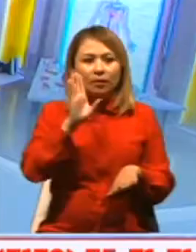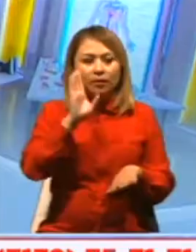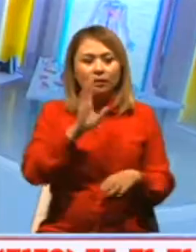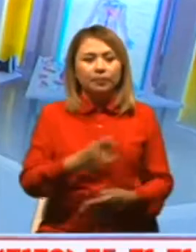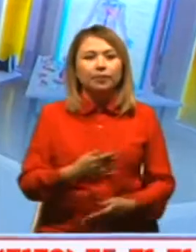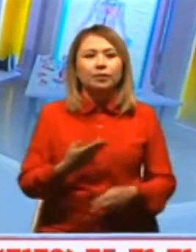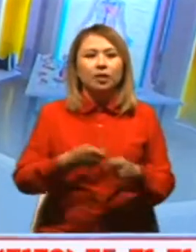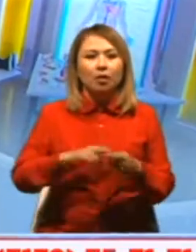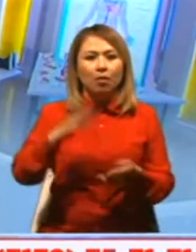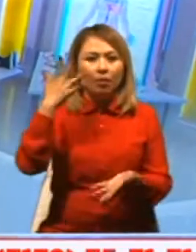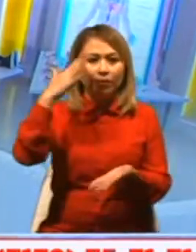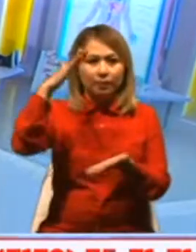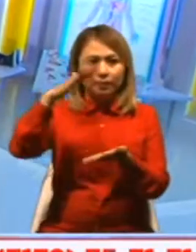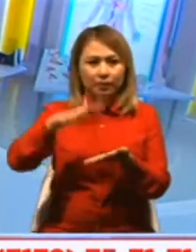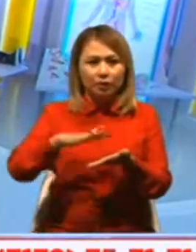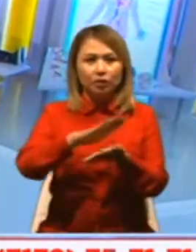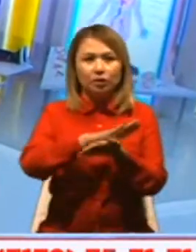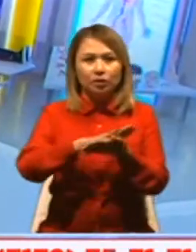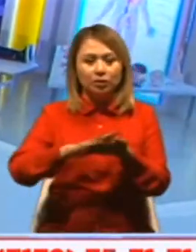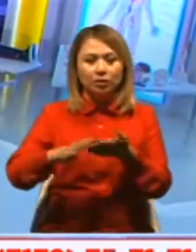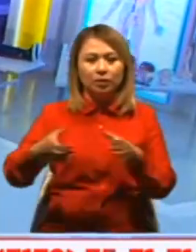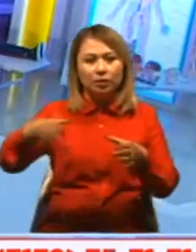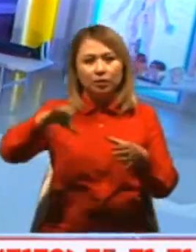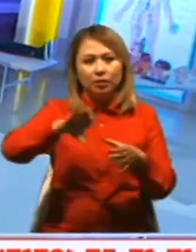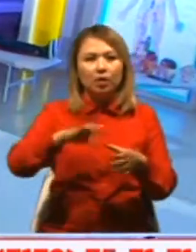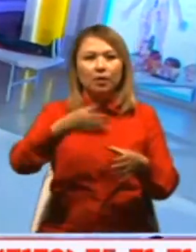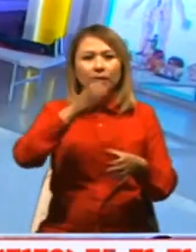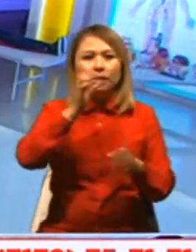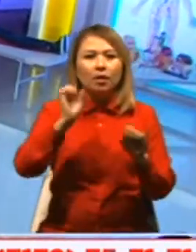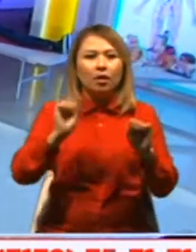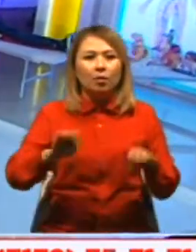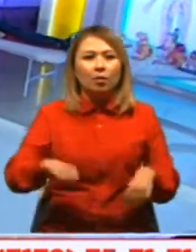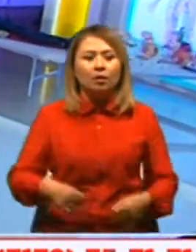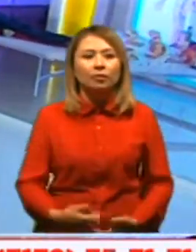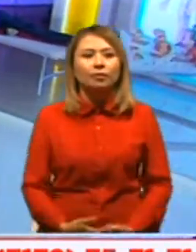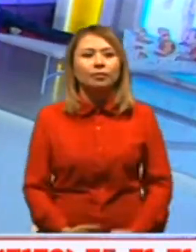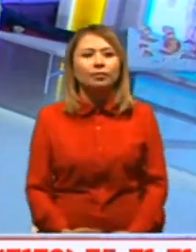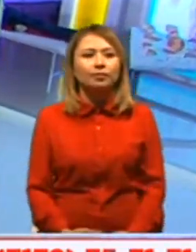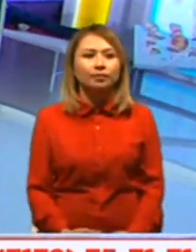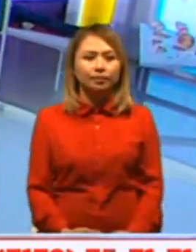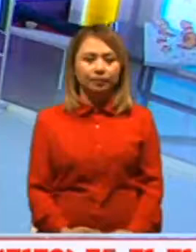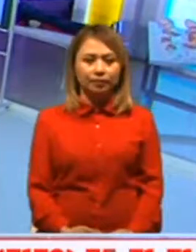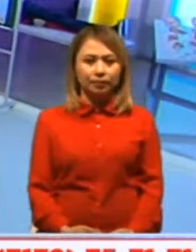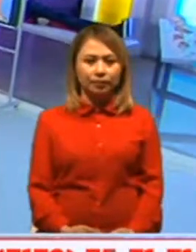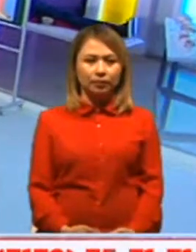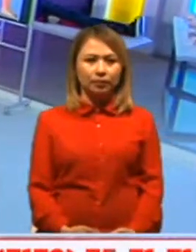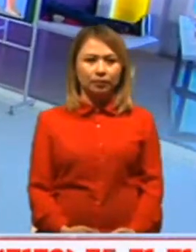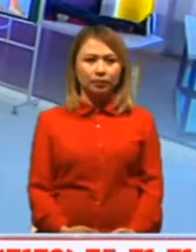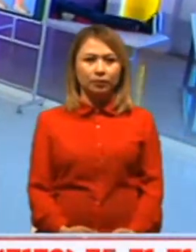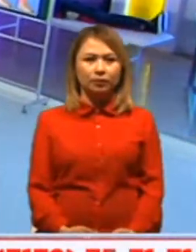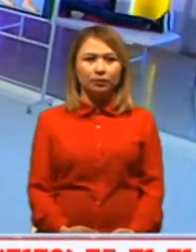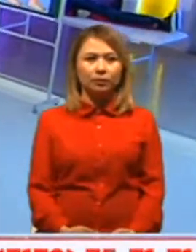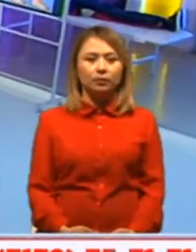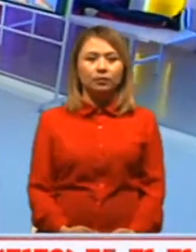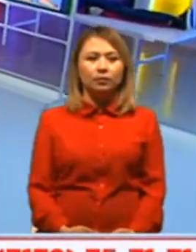түсіп. Тұнғаннан кейін таза суды яғни бөліп алып ішсе де болады. Жанар апай, естідіңіз